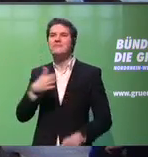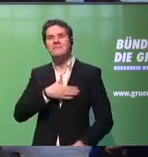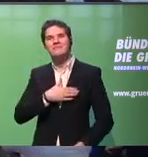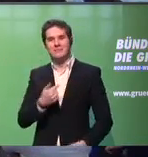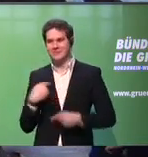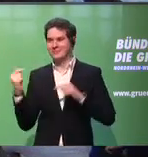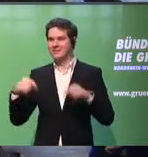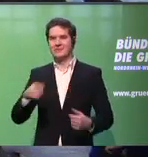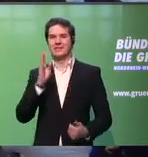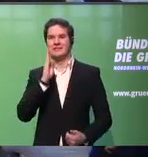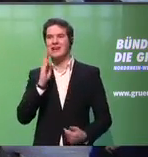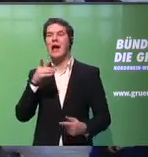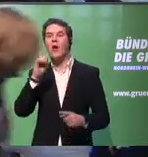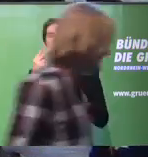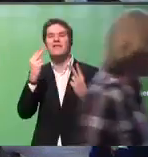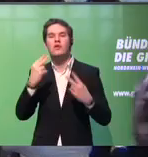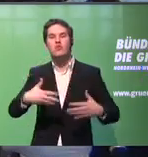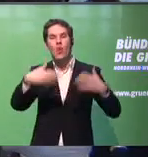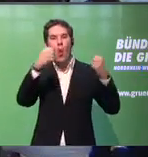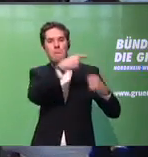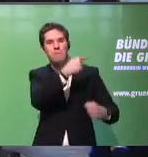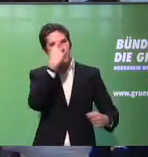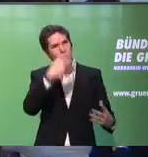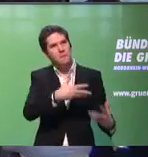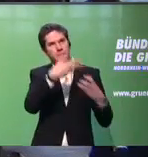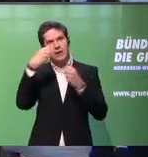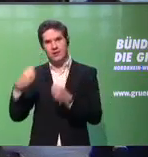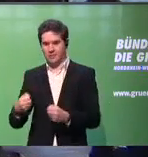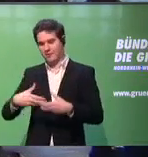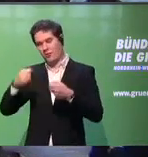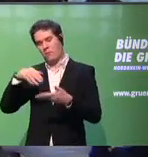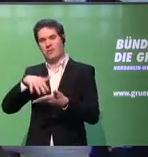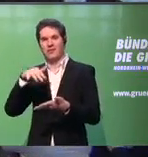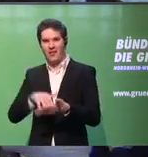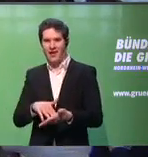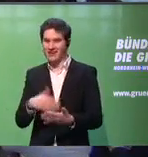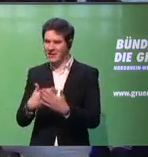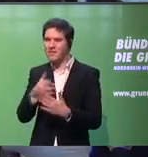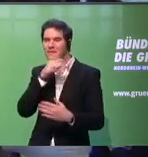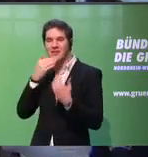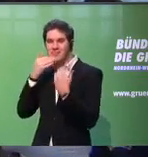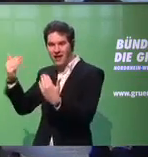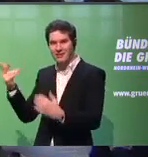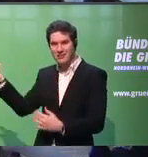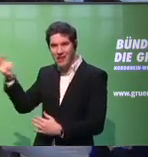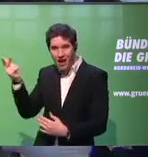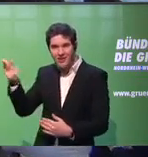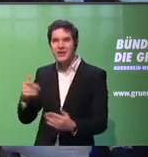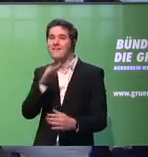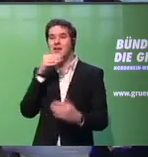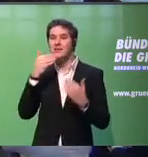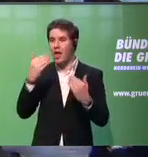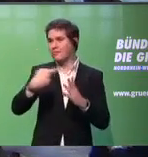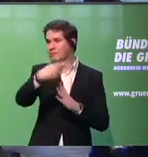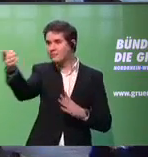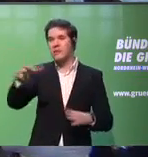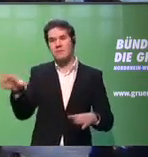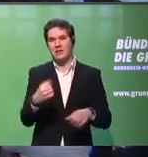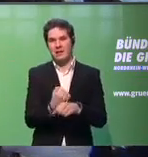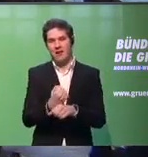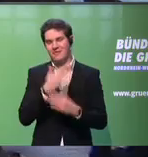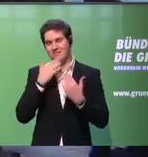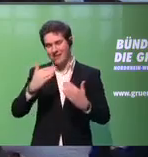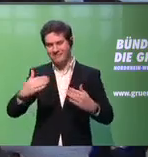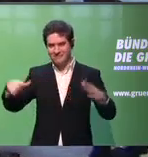wart und natürlich dann den Dom noch weiter in Erinnerung habt für diese tolle Veranstaltung. Ganz, ganz herzlichen Dank an euch drei und ganz herzlichen Dank an euch, dass ihr hier wart und mitgemacht habt. Vielen